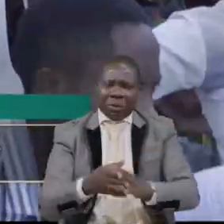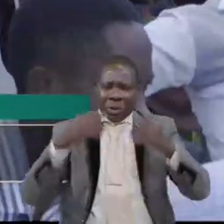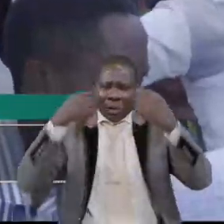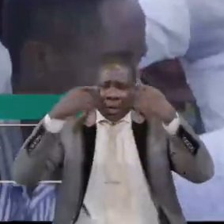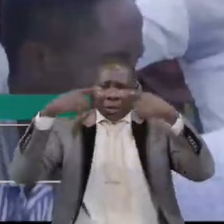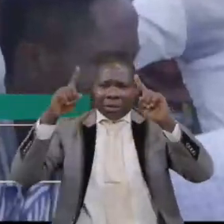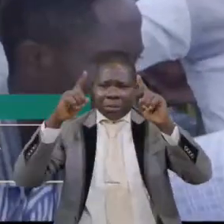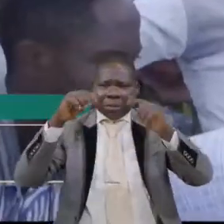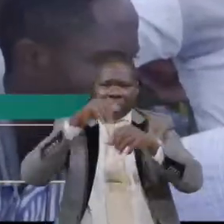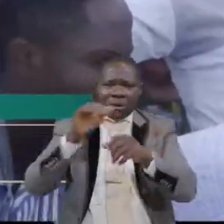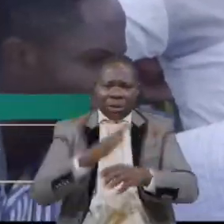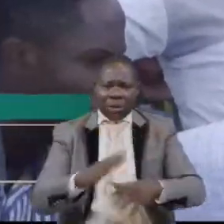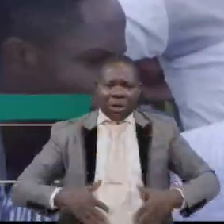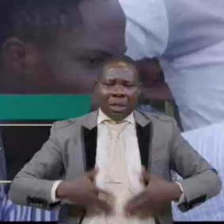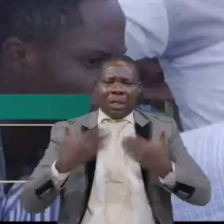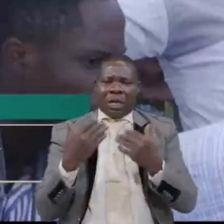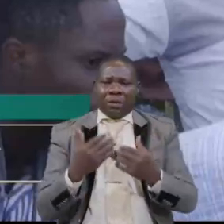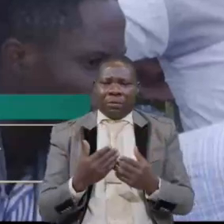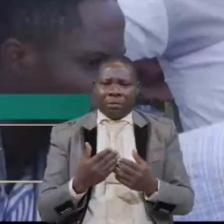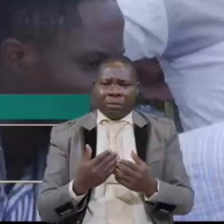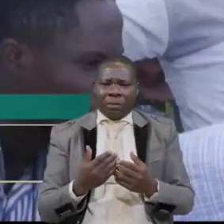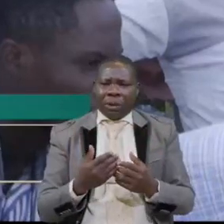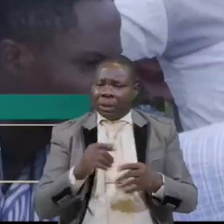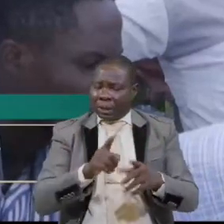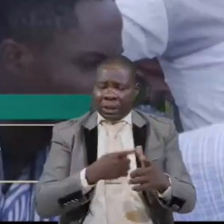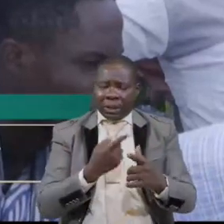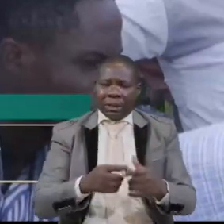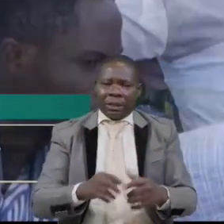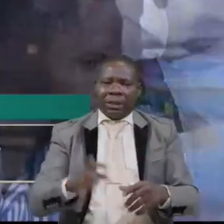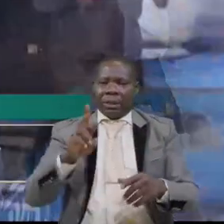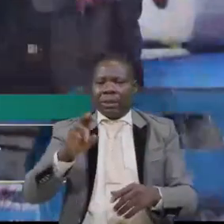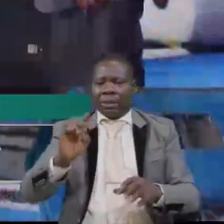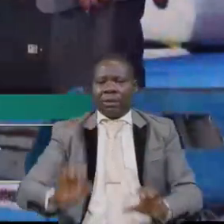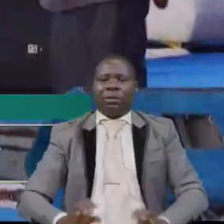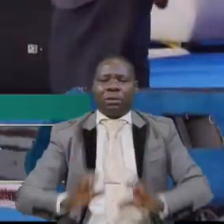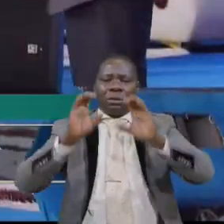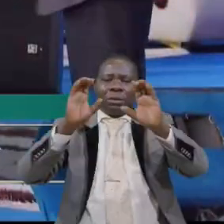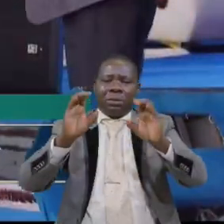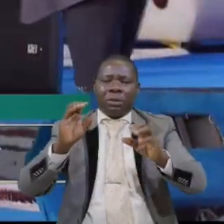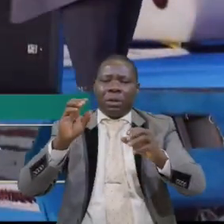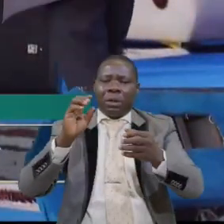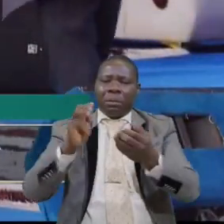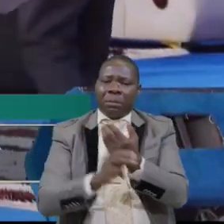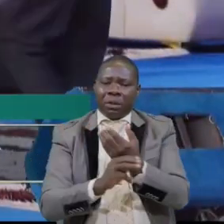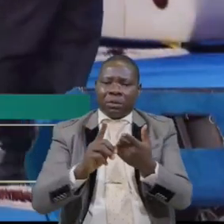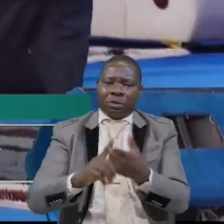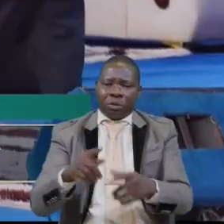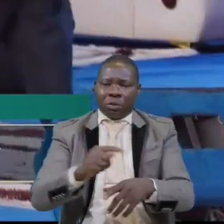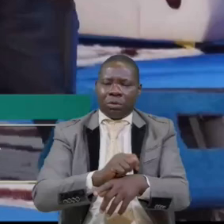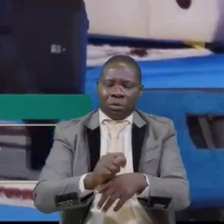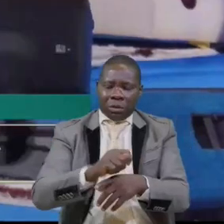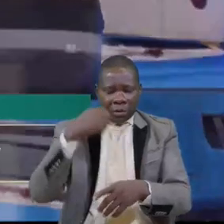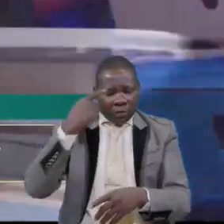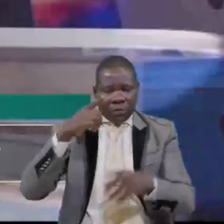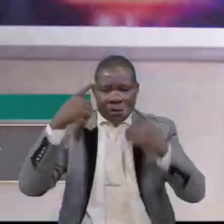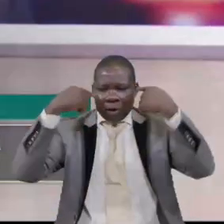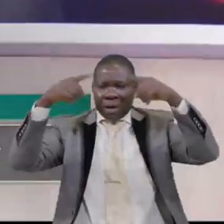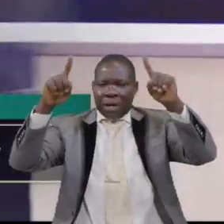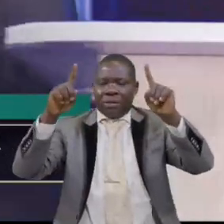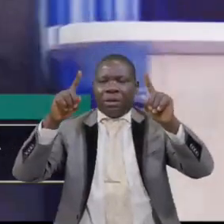nom de Jésus. Ensuite, le réengagement en faveur de la formation à l'excellence. La formation